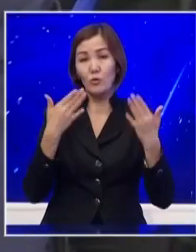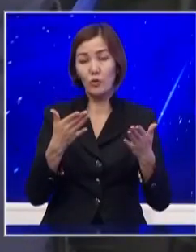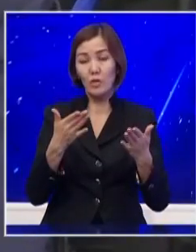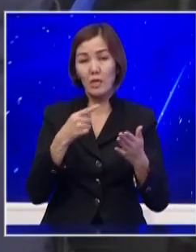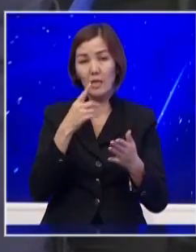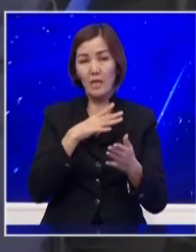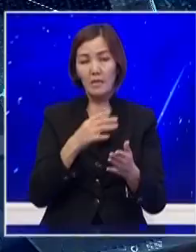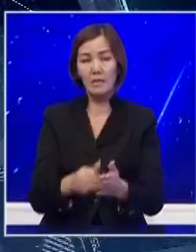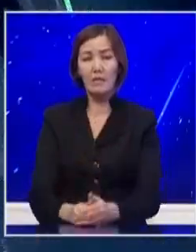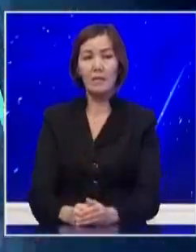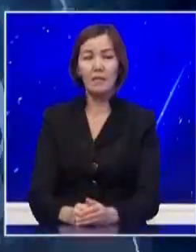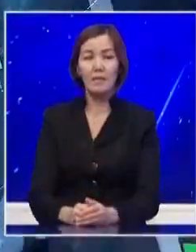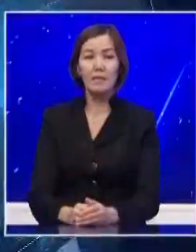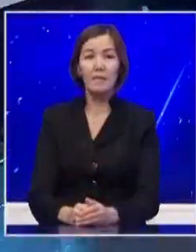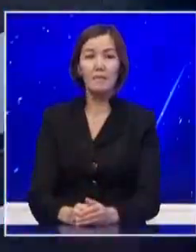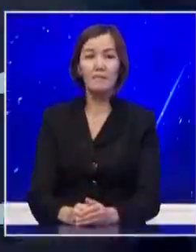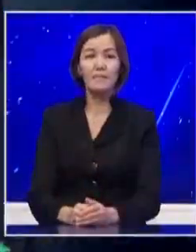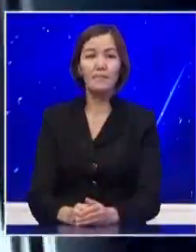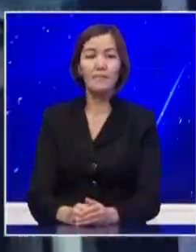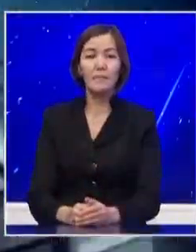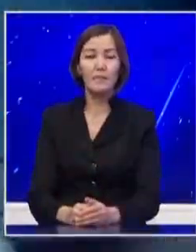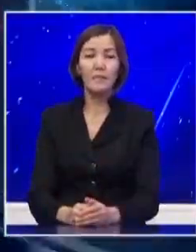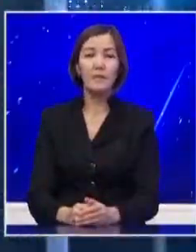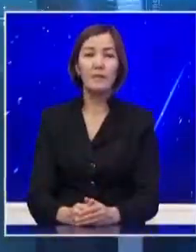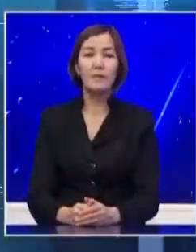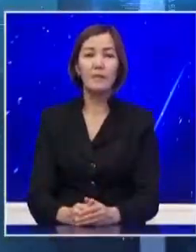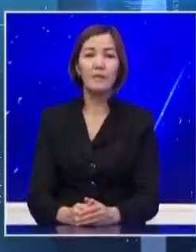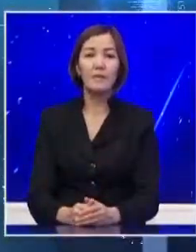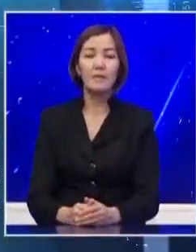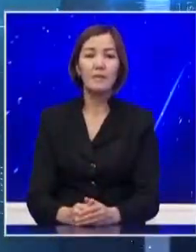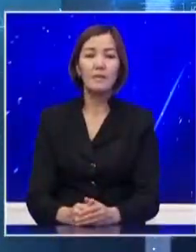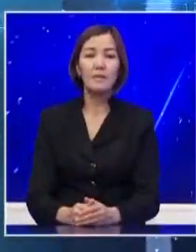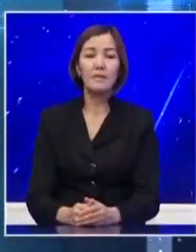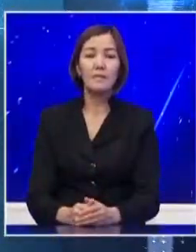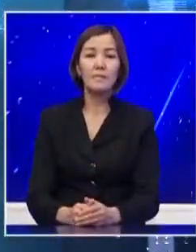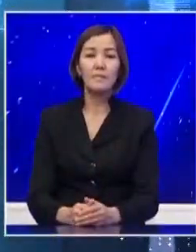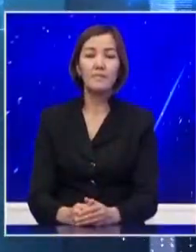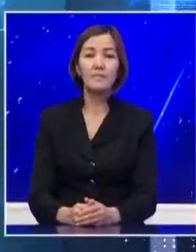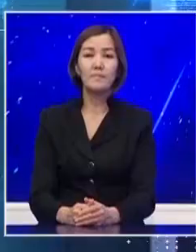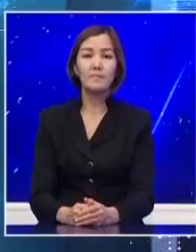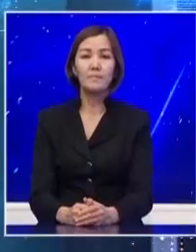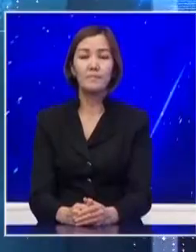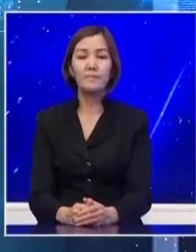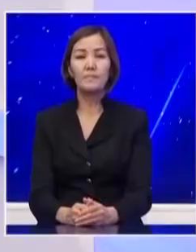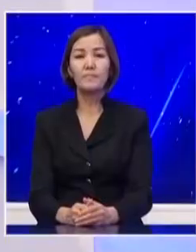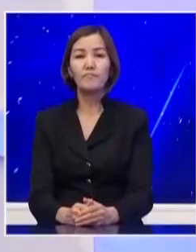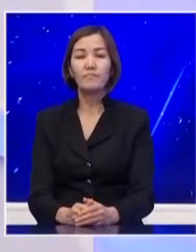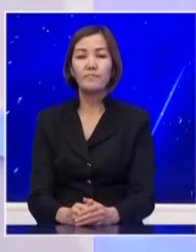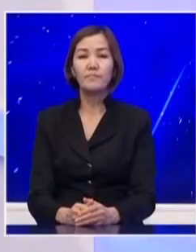ұсыныстарында жасырмады. Құрманжан Қасымжанұлы, Хангелді Ахметханов, Жетісу арнасы.